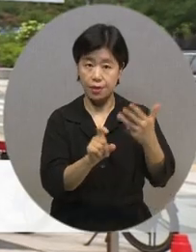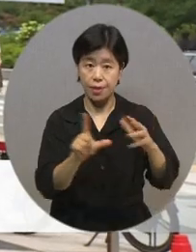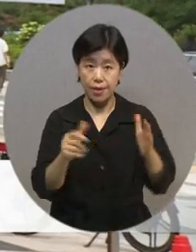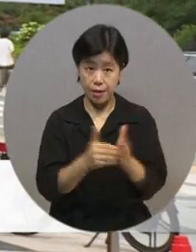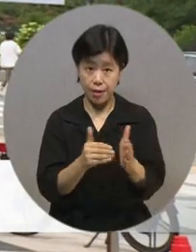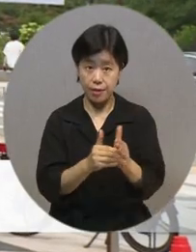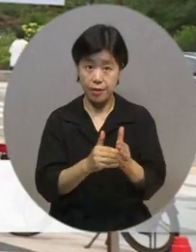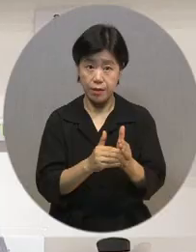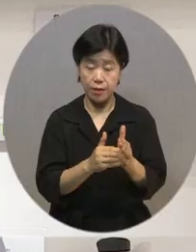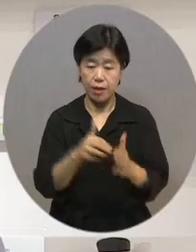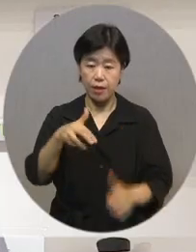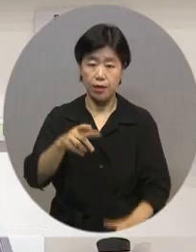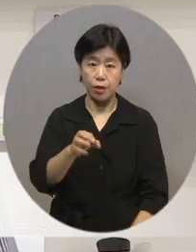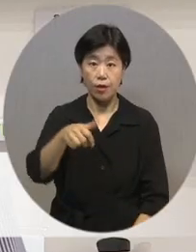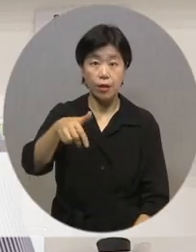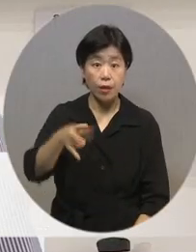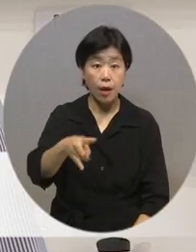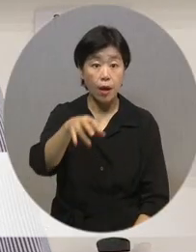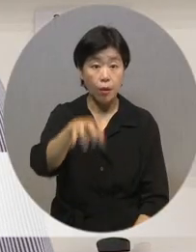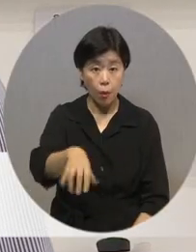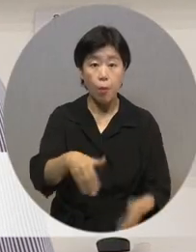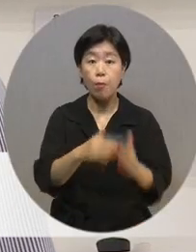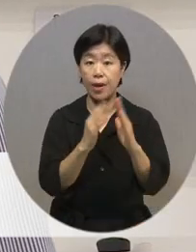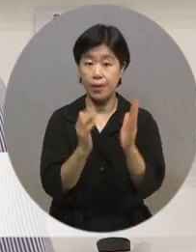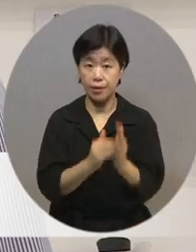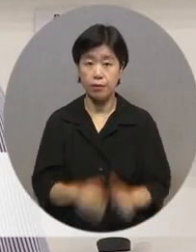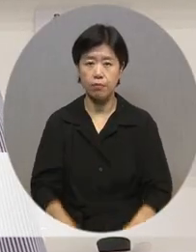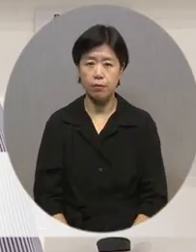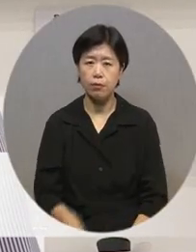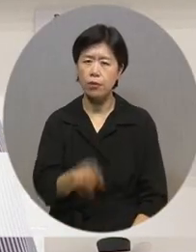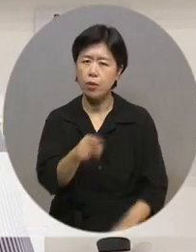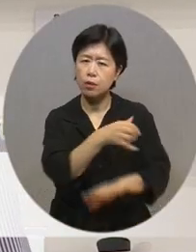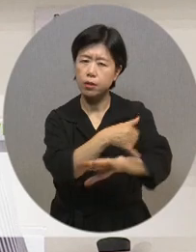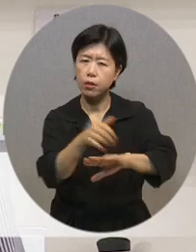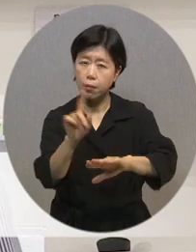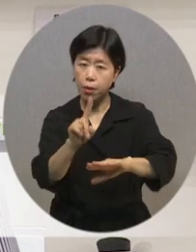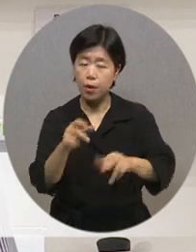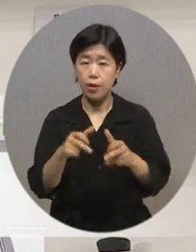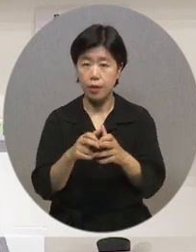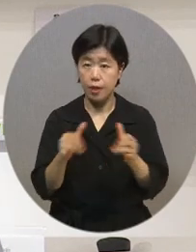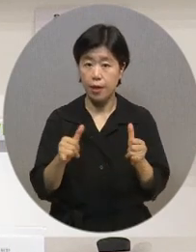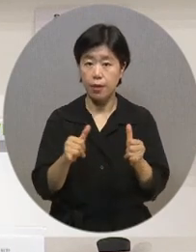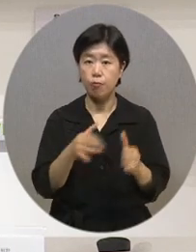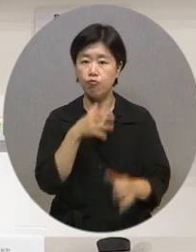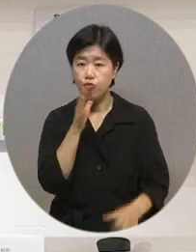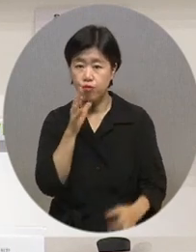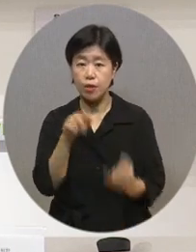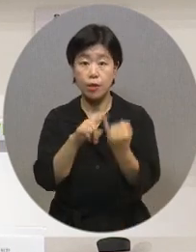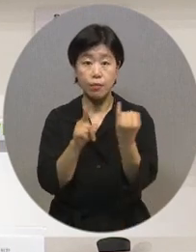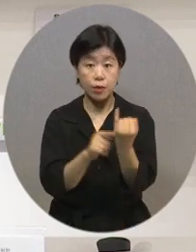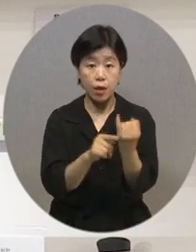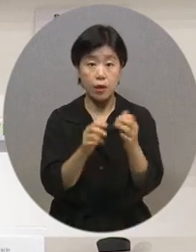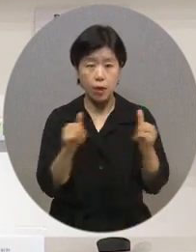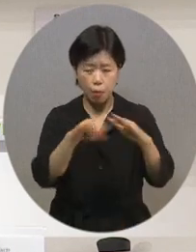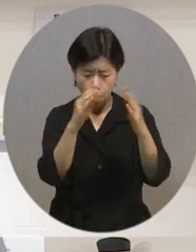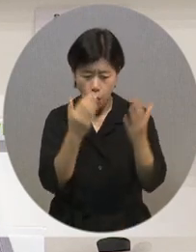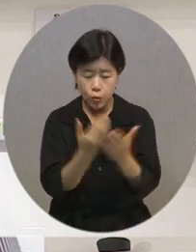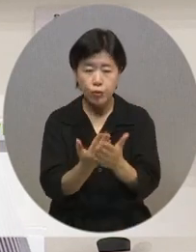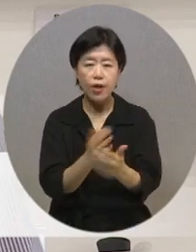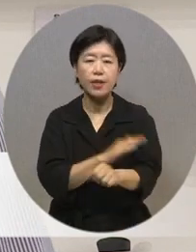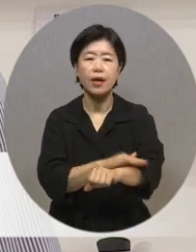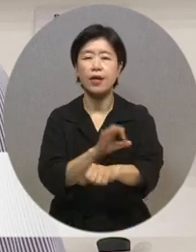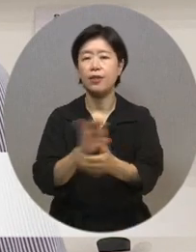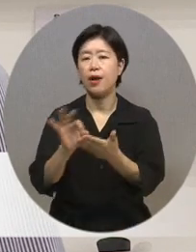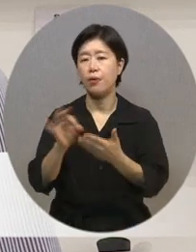운영됐습니다. 유니버설 디자인이란 장애인, 노인, 임산부 등 모두가 누리기 편한 환경을 조성하는 디자인으로서